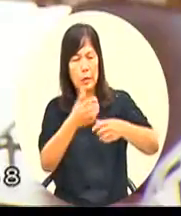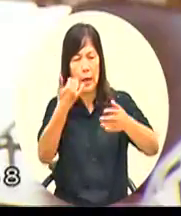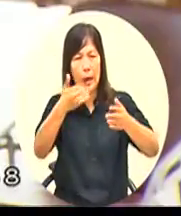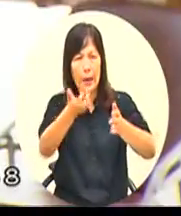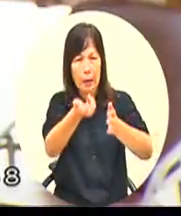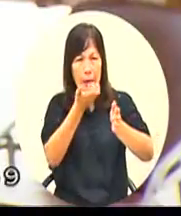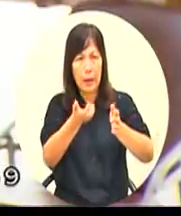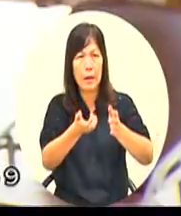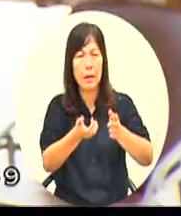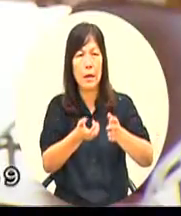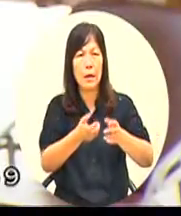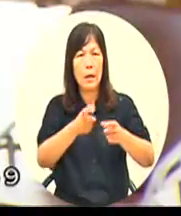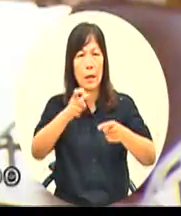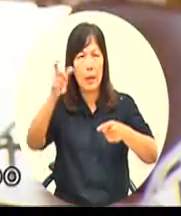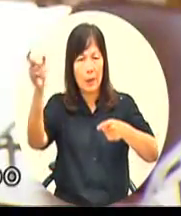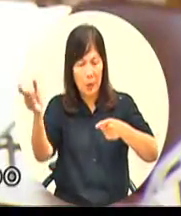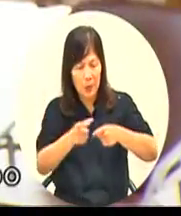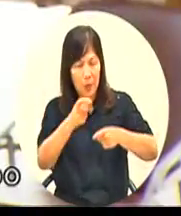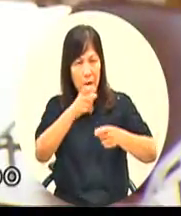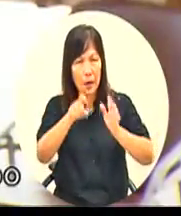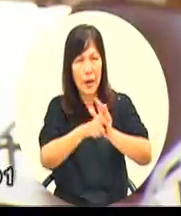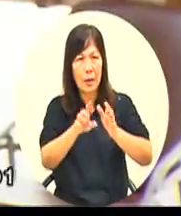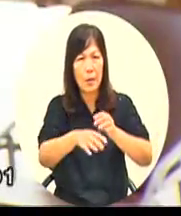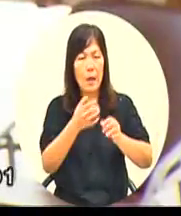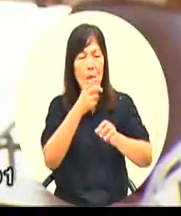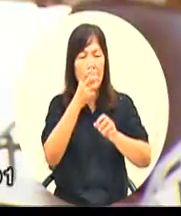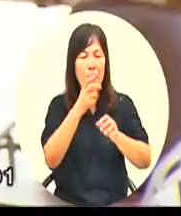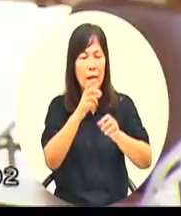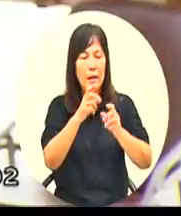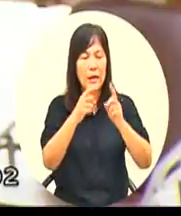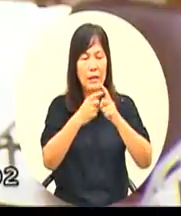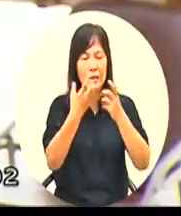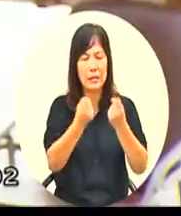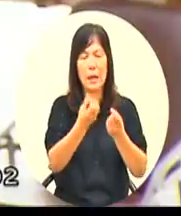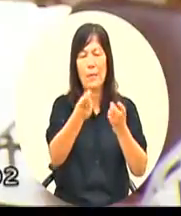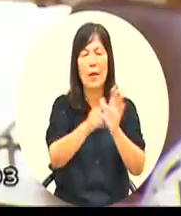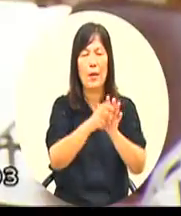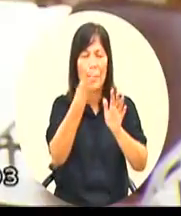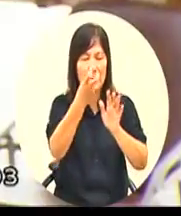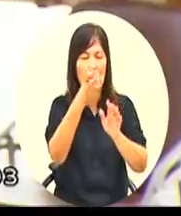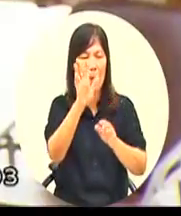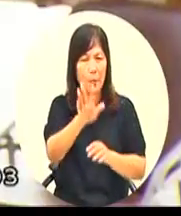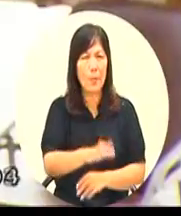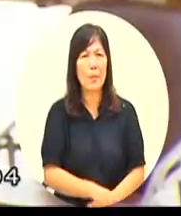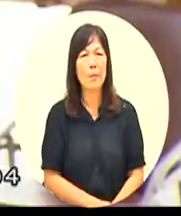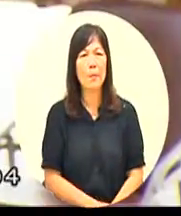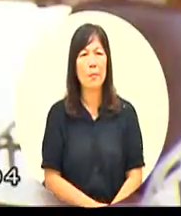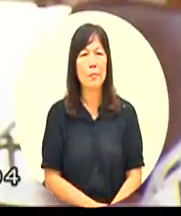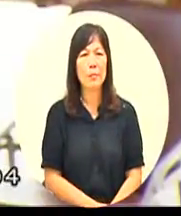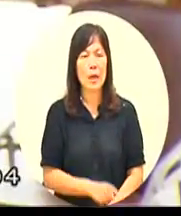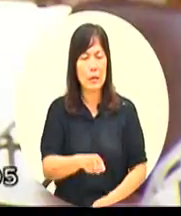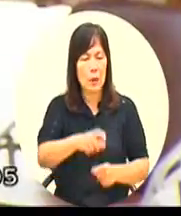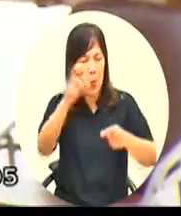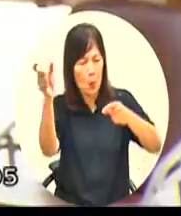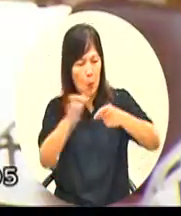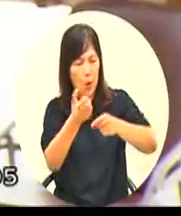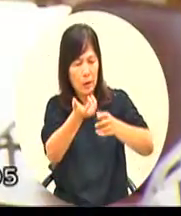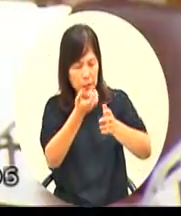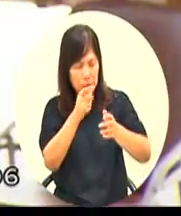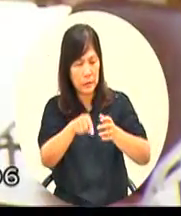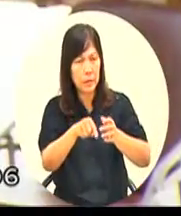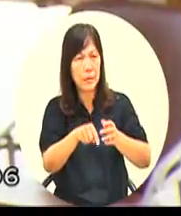莫兰地台风哈，莫兰地啊，今天来给人敲门哈。这个莫兰地之前是这样